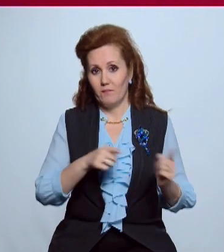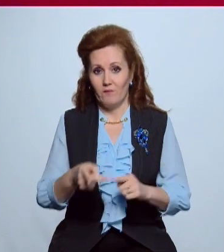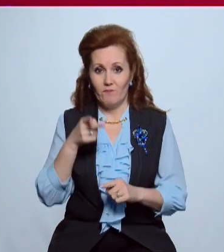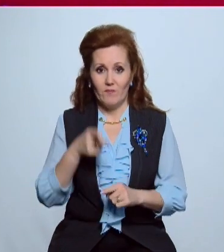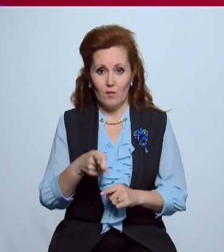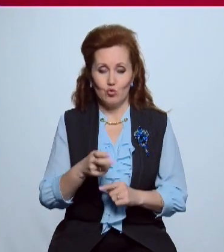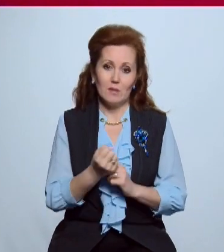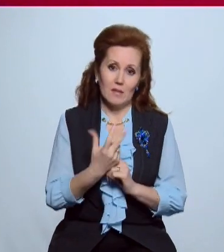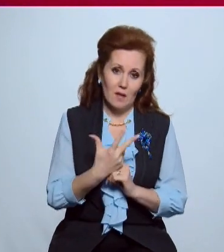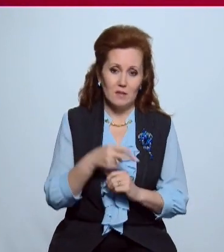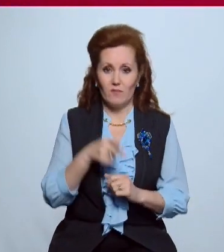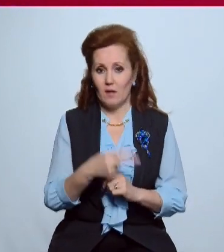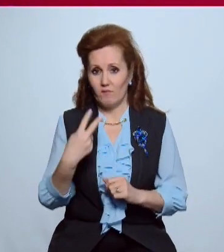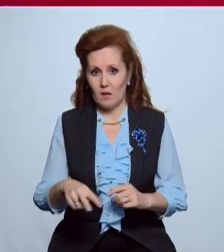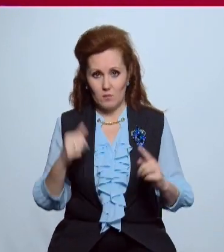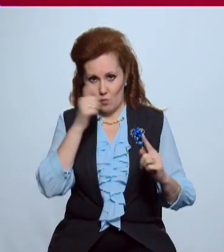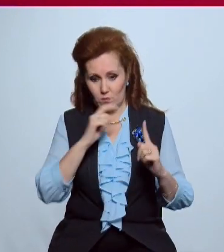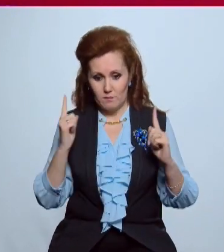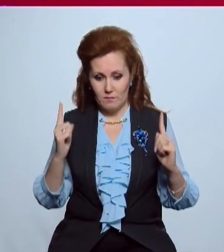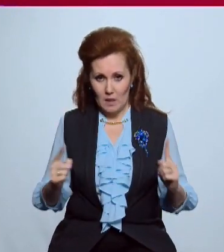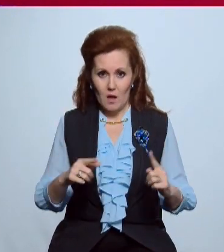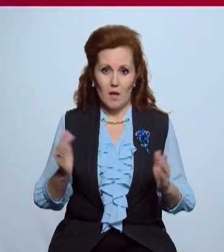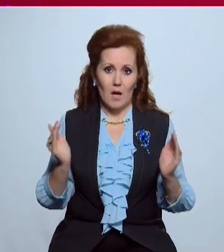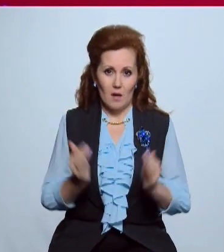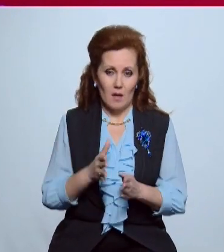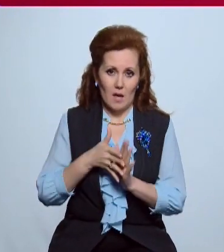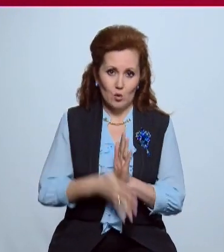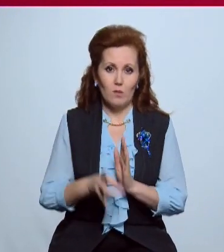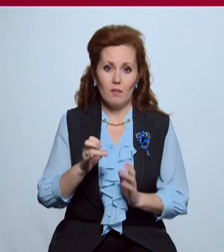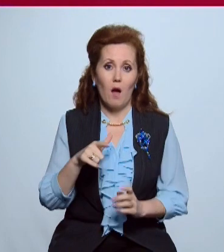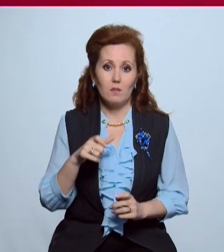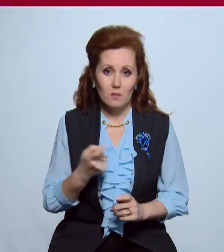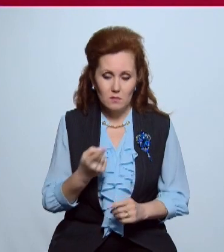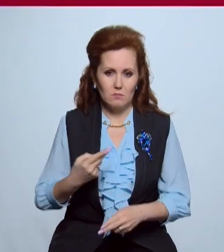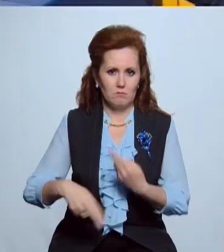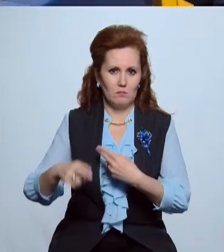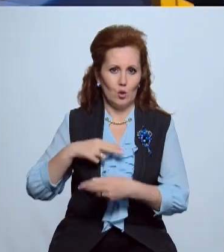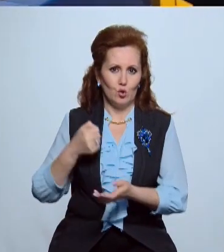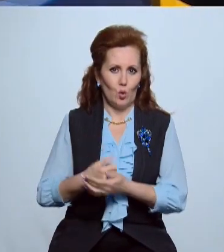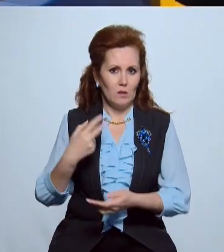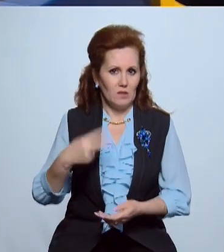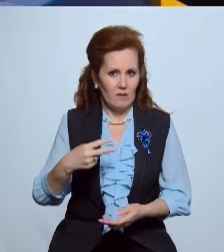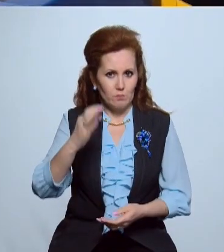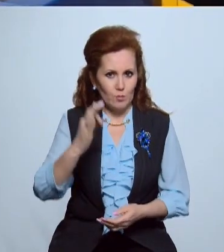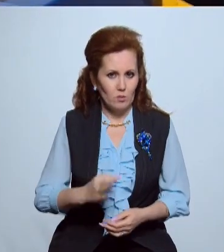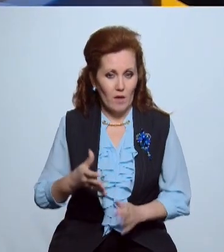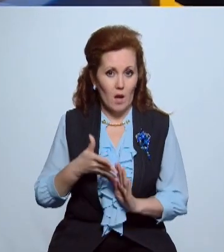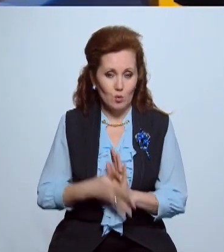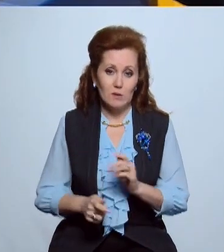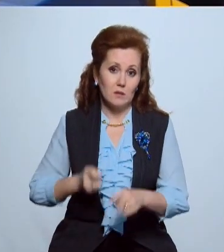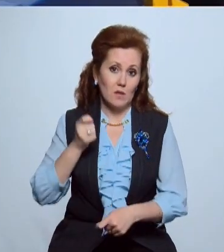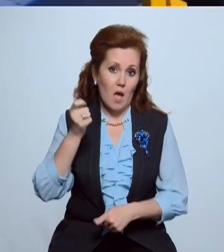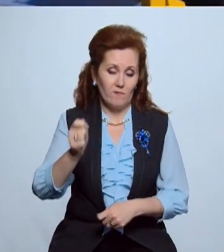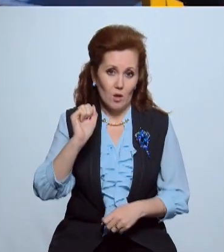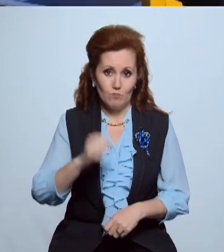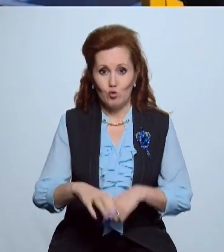и 2020 годах. Они позволят компенсировать до 30% расходов. Заявки на субсидии аграрии могут подать